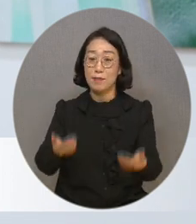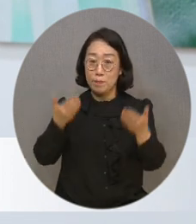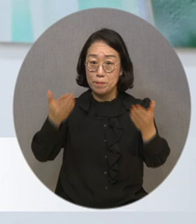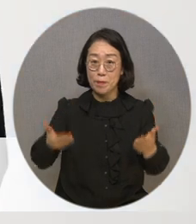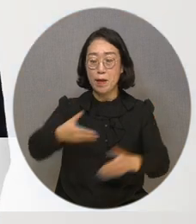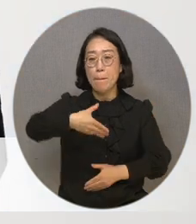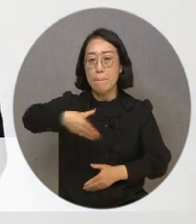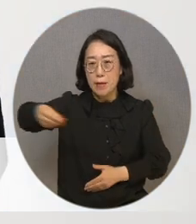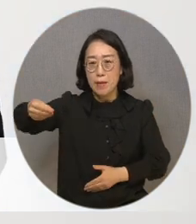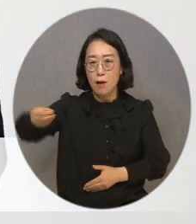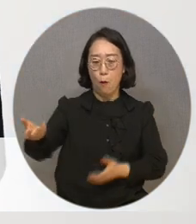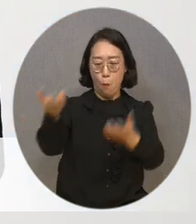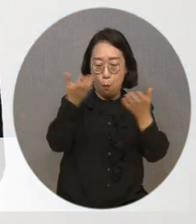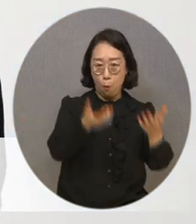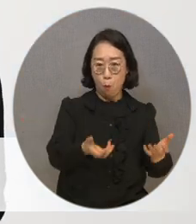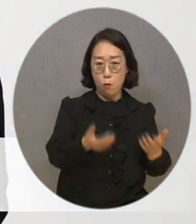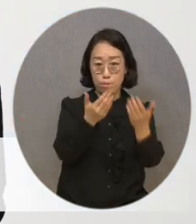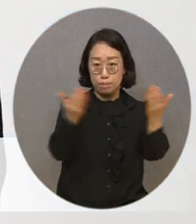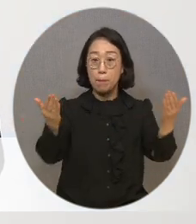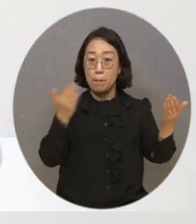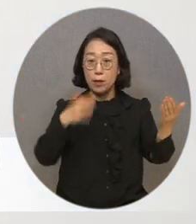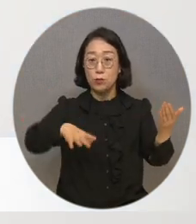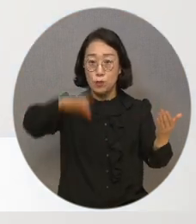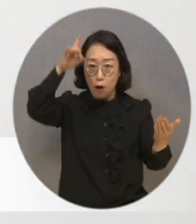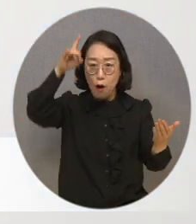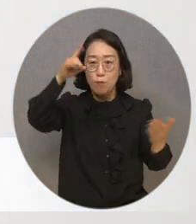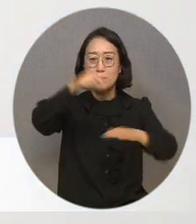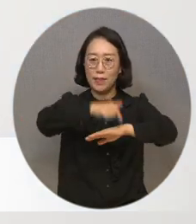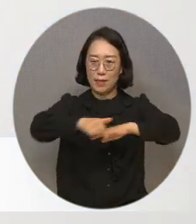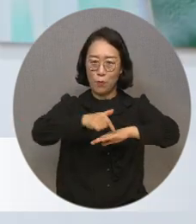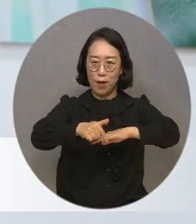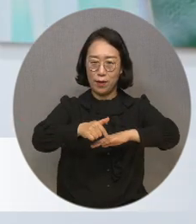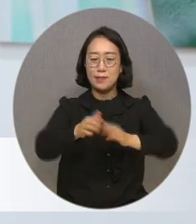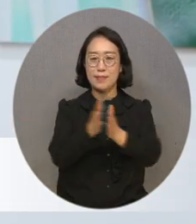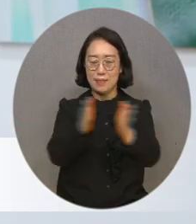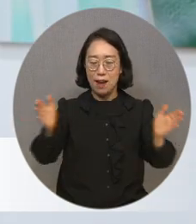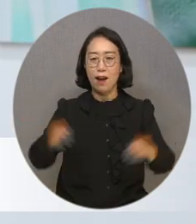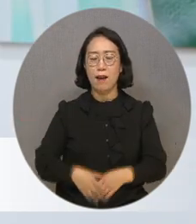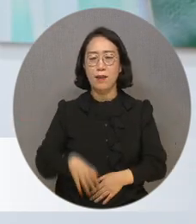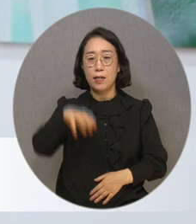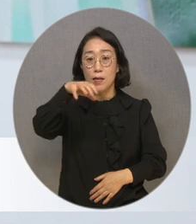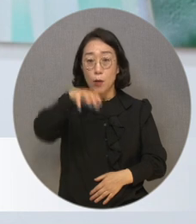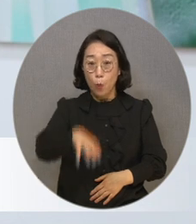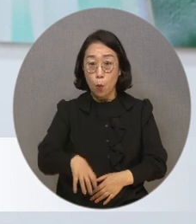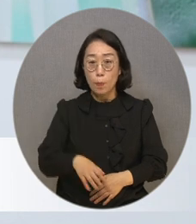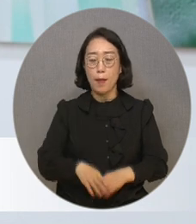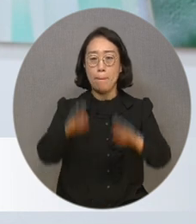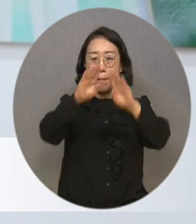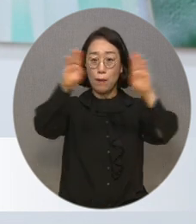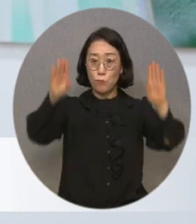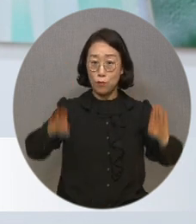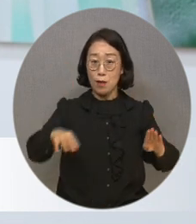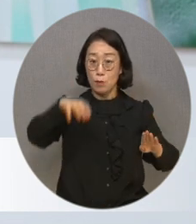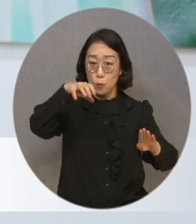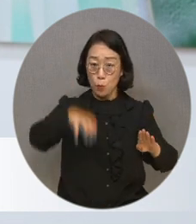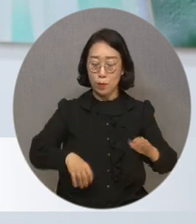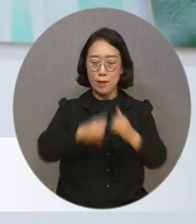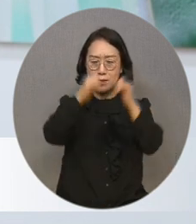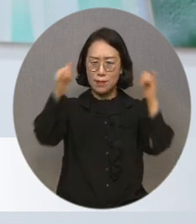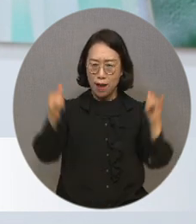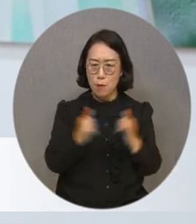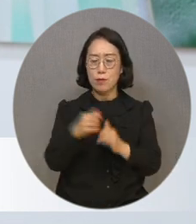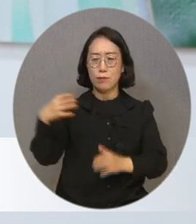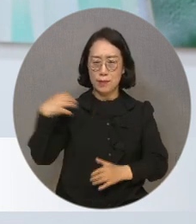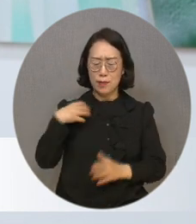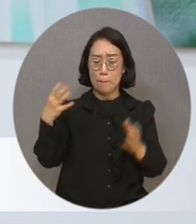하게 되었고 사업의 일환으로서 처음 이 전시를 기획하게 되었습니다. 지역을 대표하는 박물관으로서 앞으로 이런 사회적 책무를